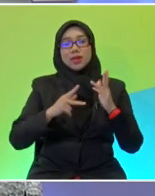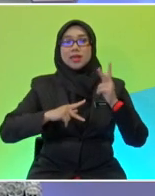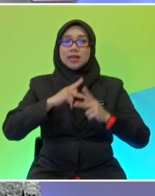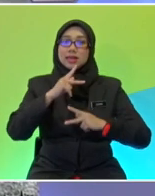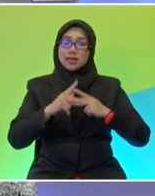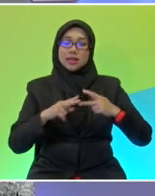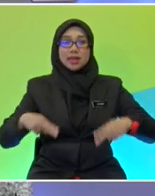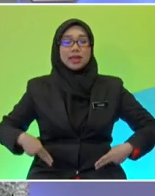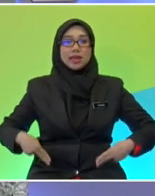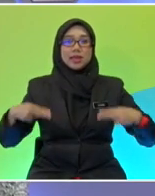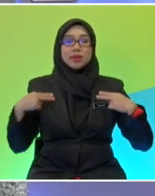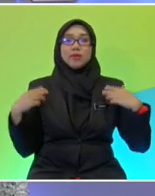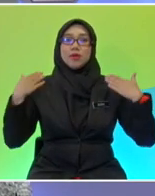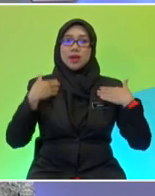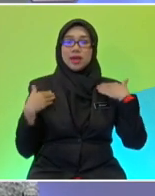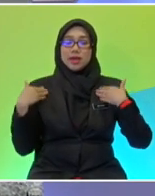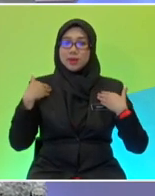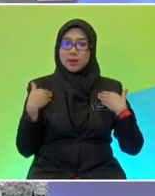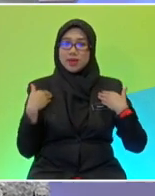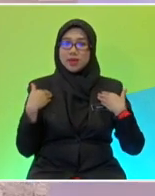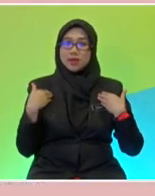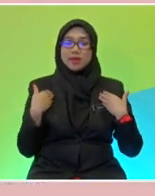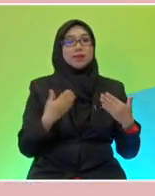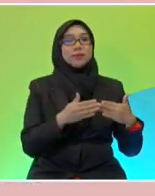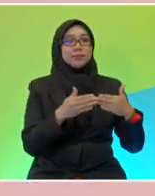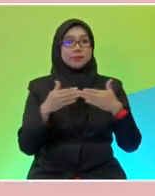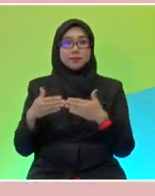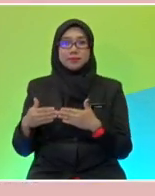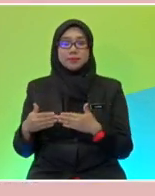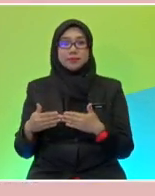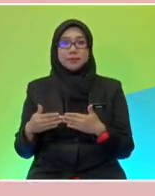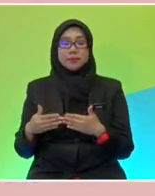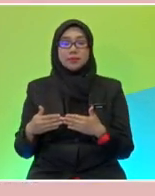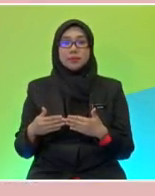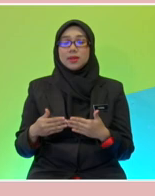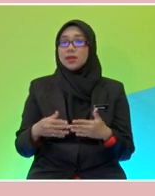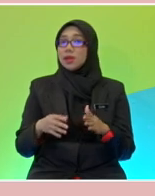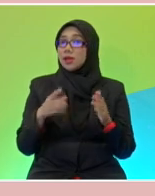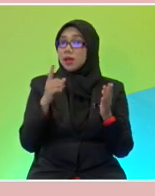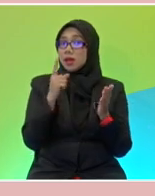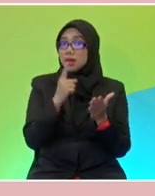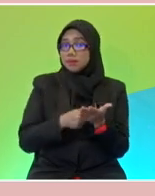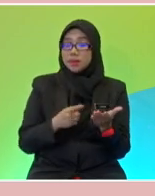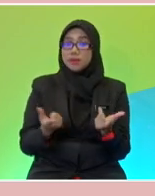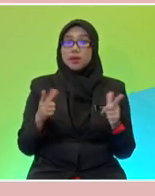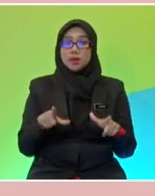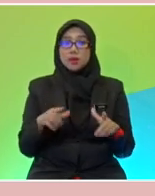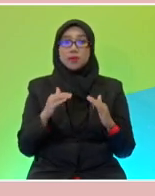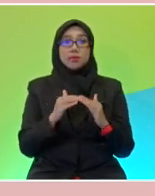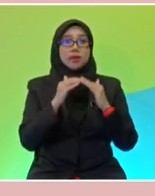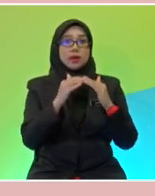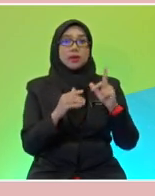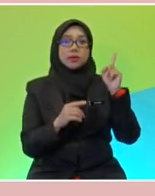yaitu ayam jadi seterusnya kita lihat satu persatu Kristen apa yang berlaku pada peringkat pertama nih